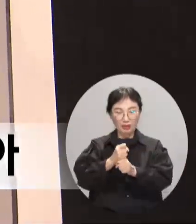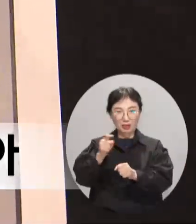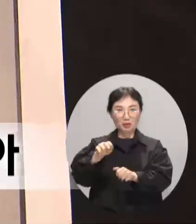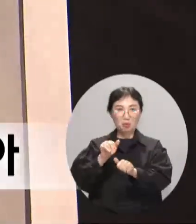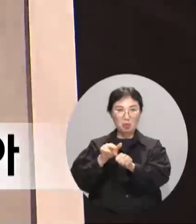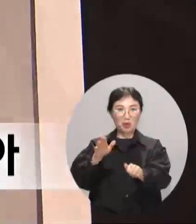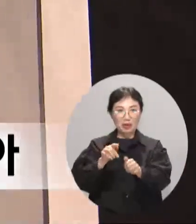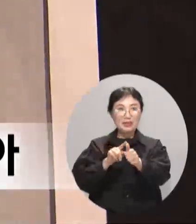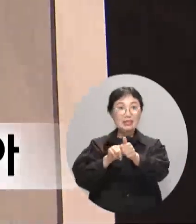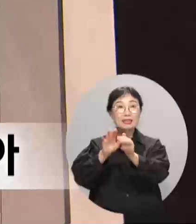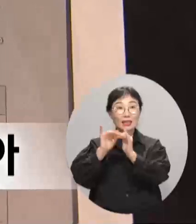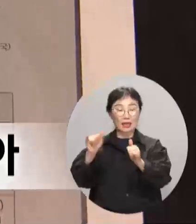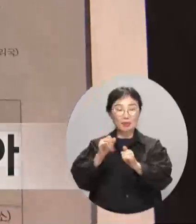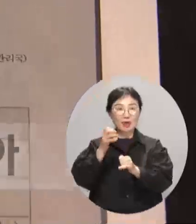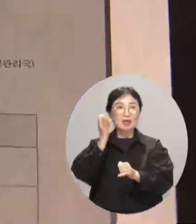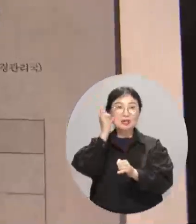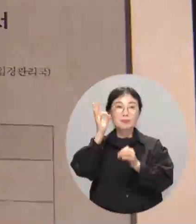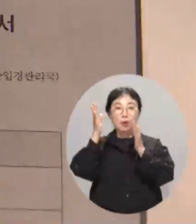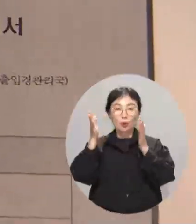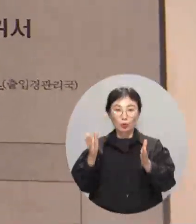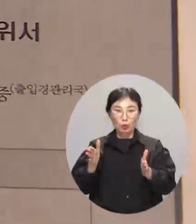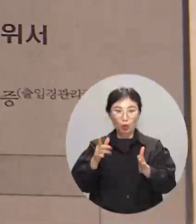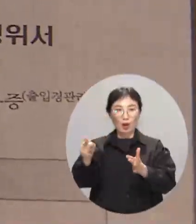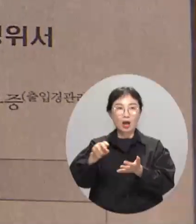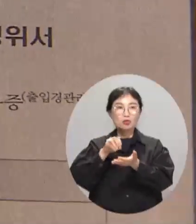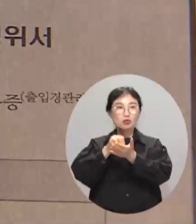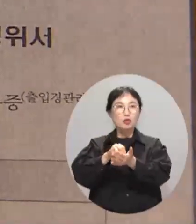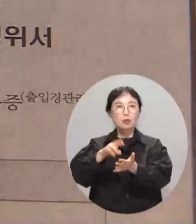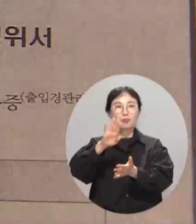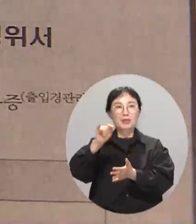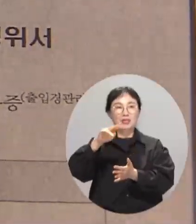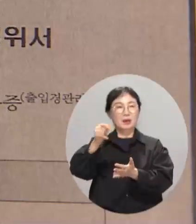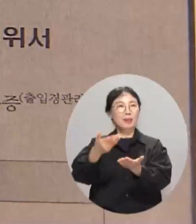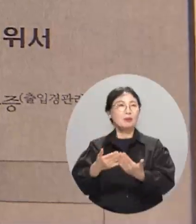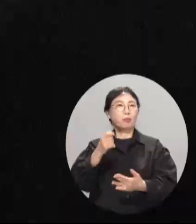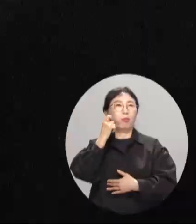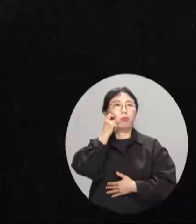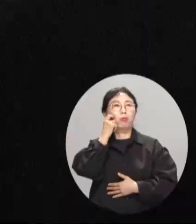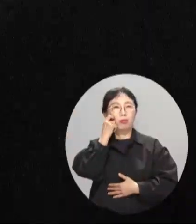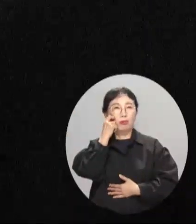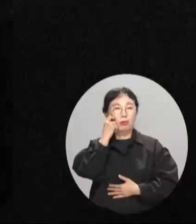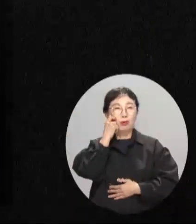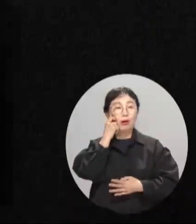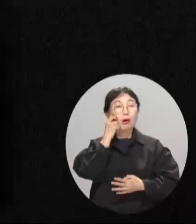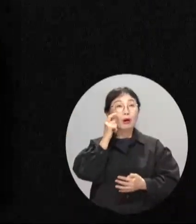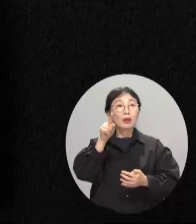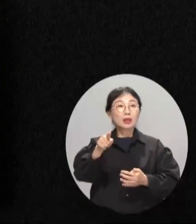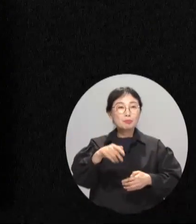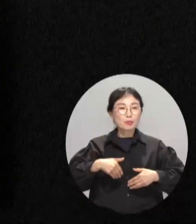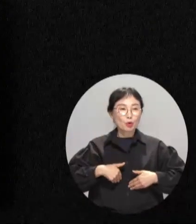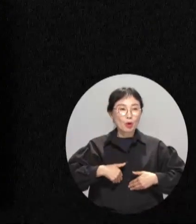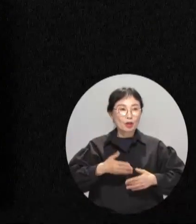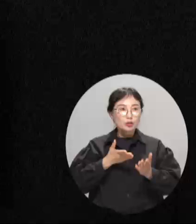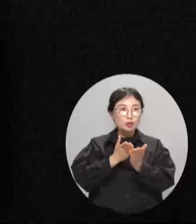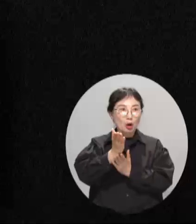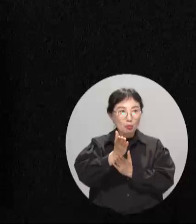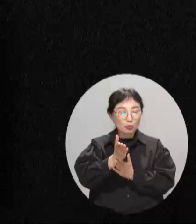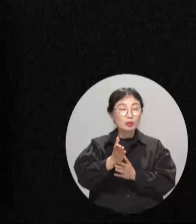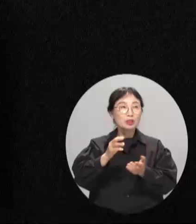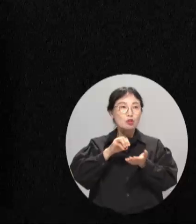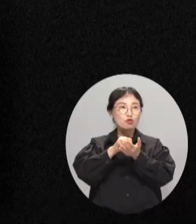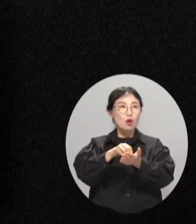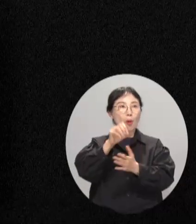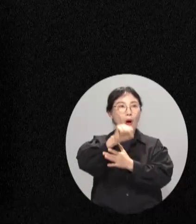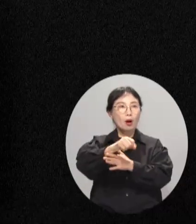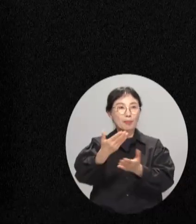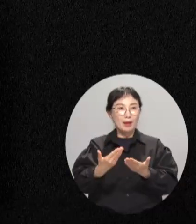A씨는 10달째 중국 당국의 취업 비자조차 받지 못했습니다. 취업 비자에 필요한 전문인재 취업 허가를